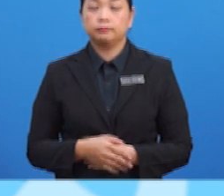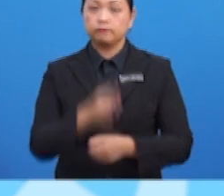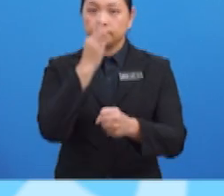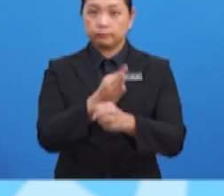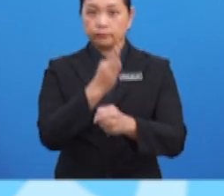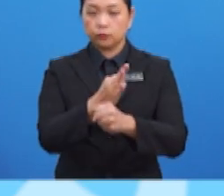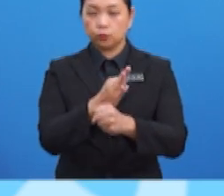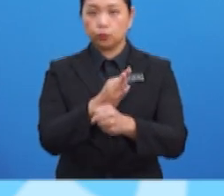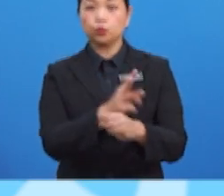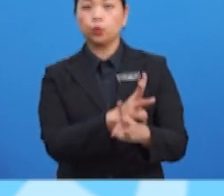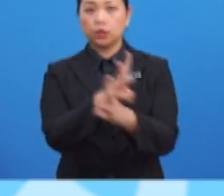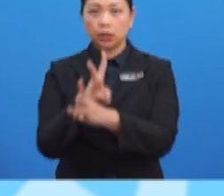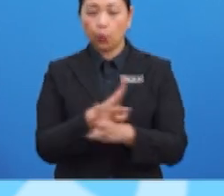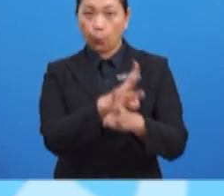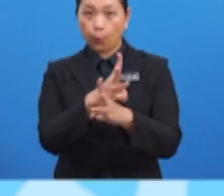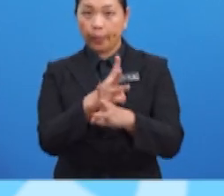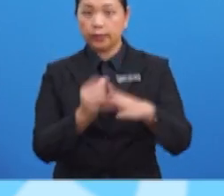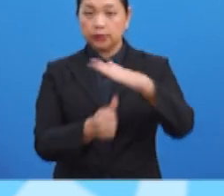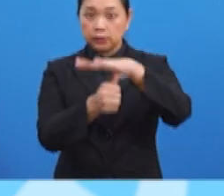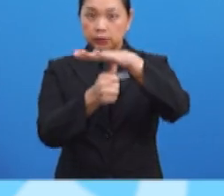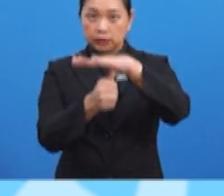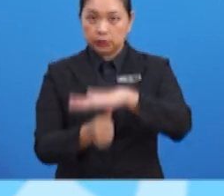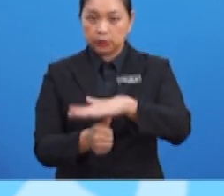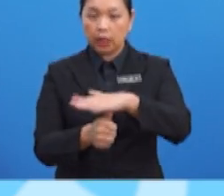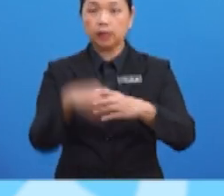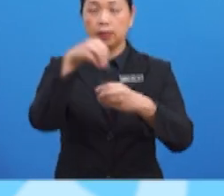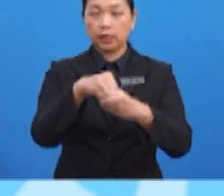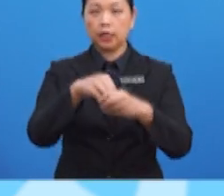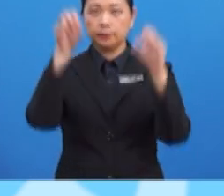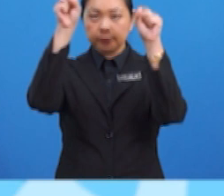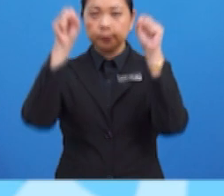untuk mengawal tekanan bendalir di dalam sistem.